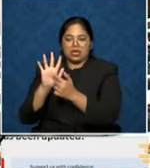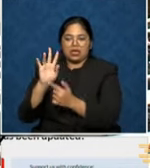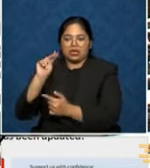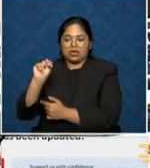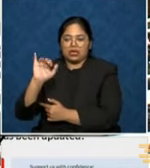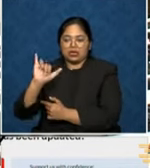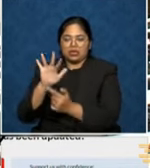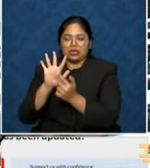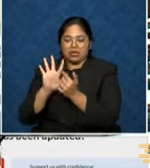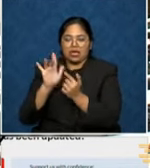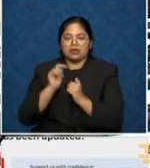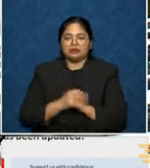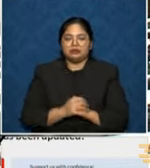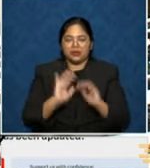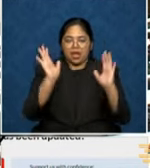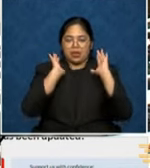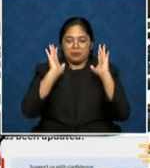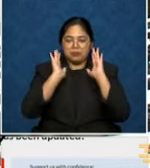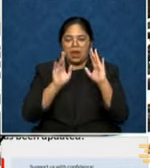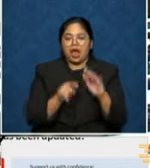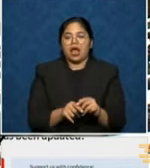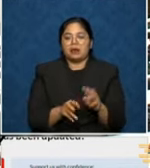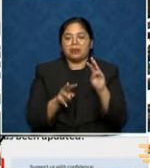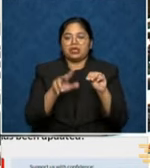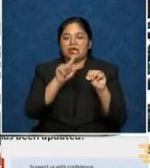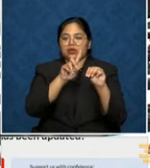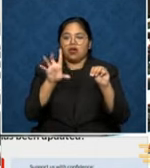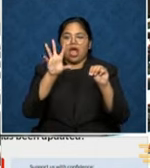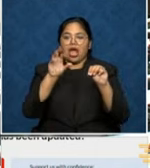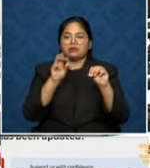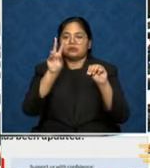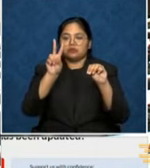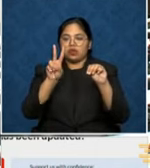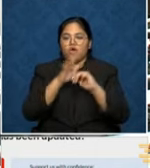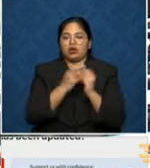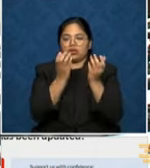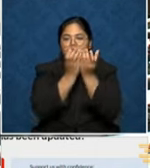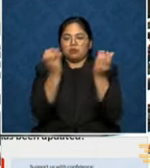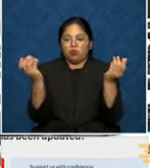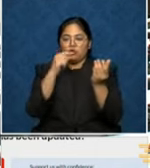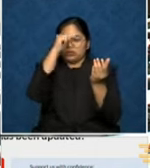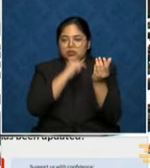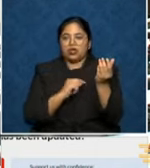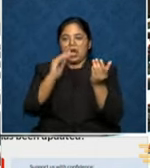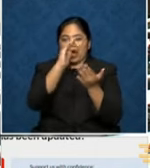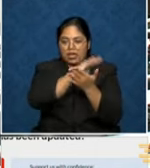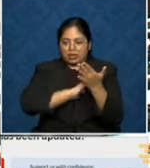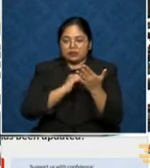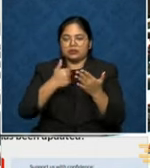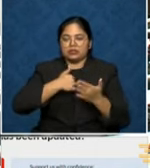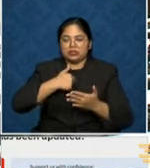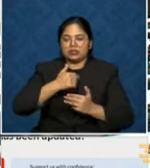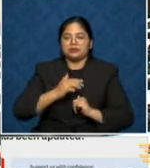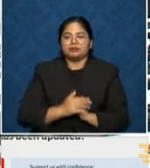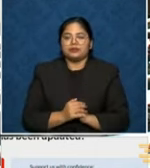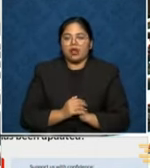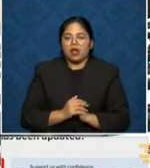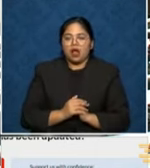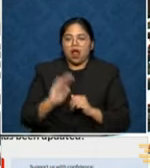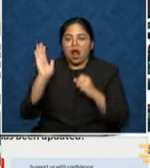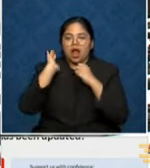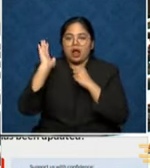ภิปรายแบบไม่ลงมตินะคะตามมาตรา152แห่งรัฐธรรมนูญราชอาณาจักรไทยนะคะส่วนดิฉันเองก็จะพูดถึงโดยเ